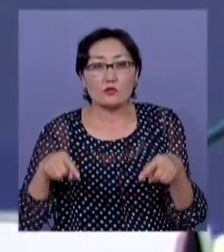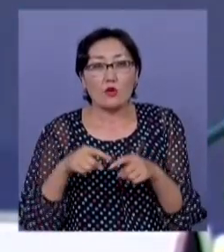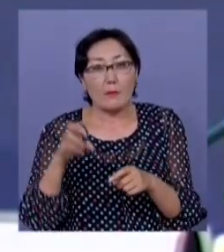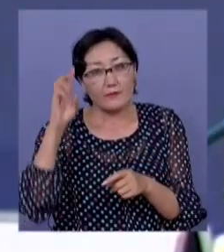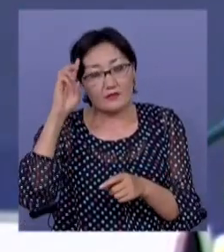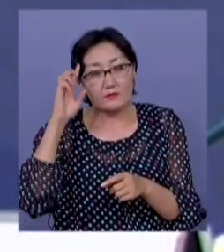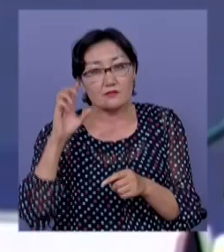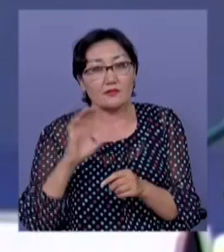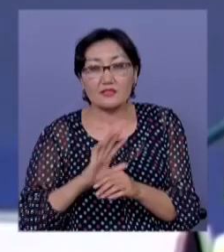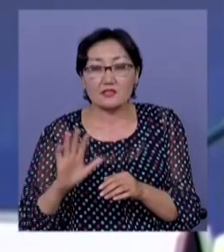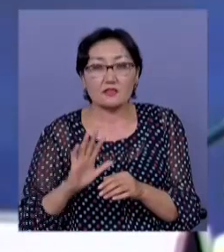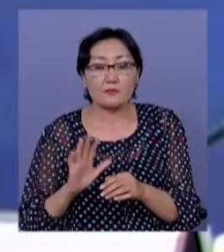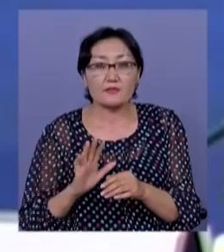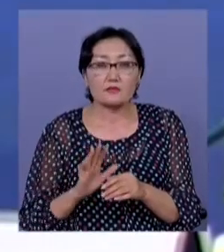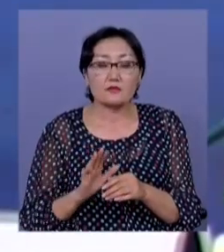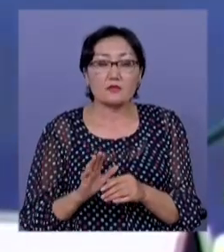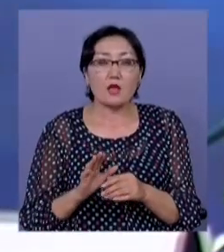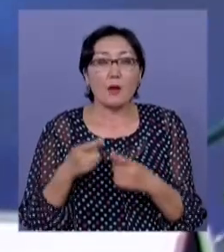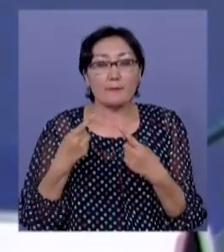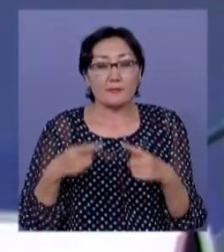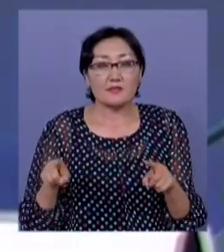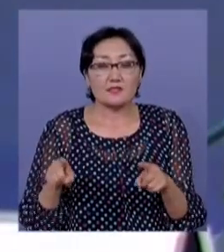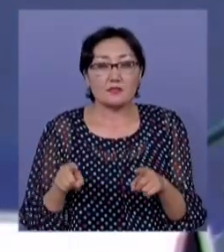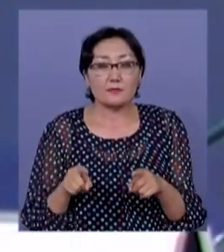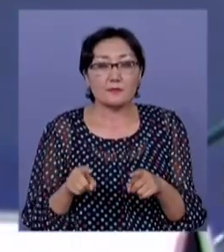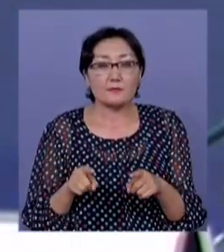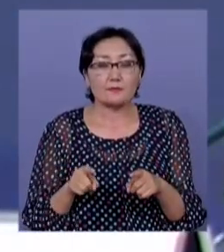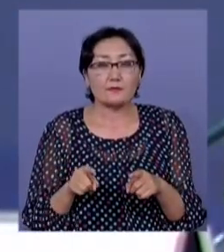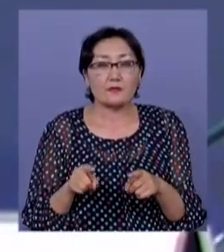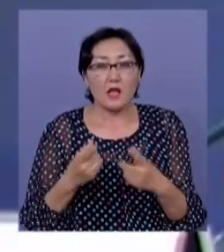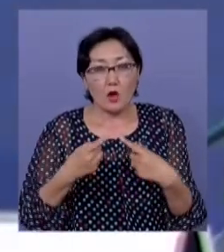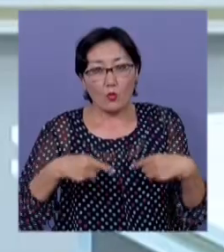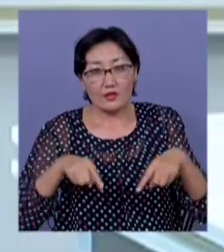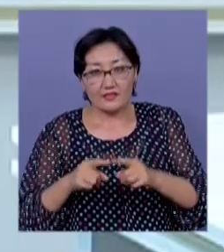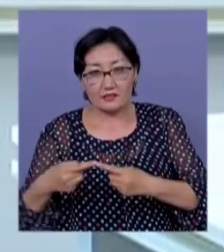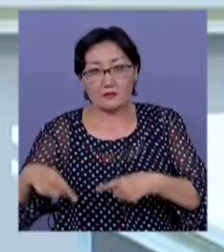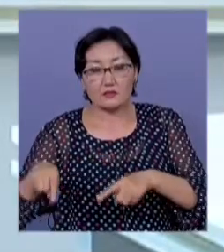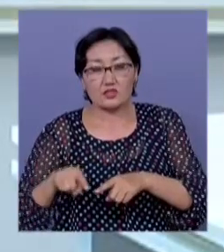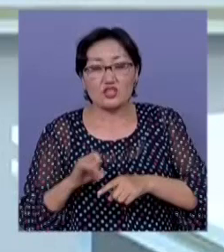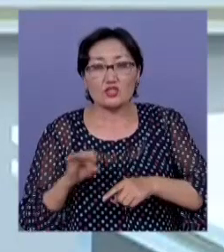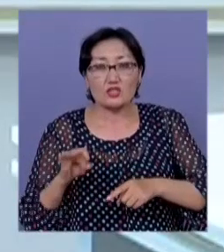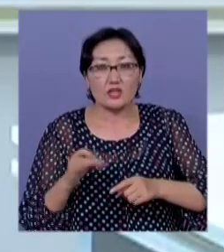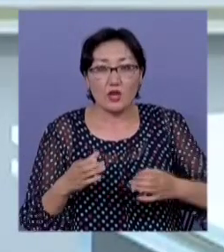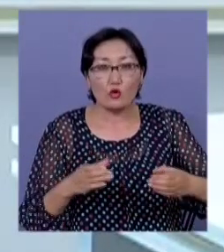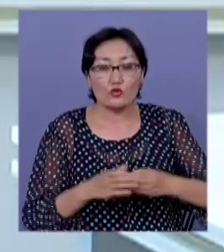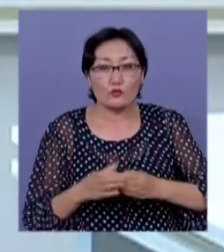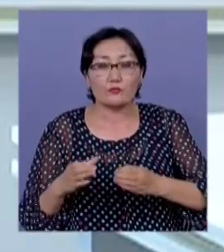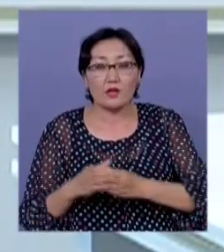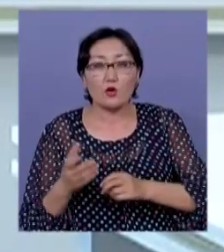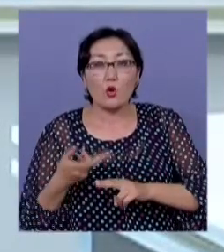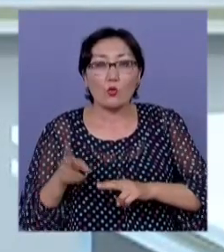мемлекеттік ғана емес, басқа органдар және ұйымдар